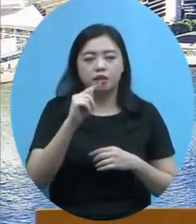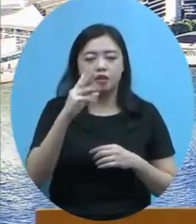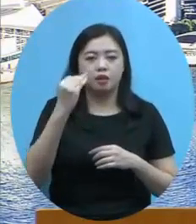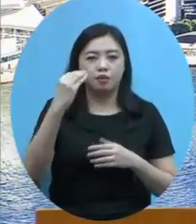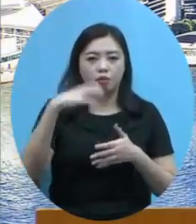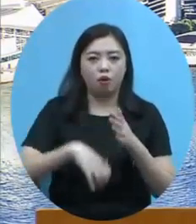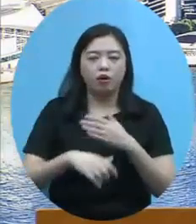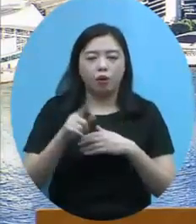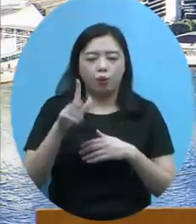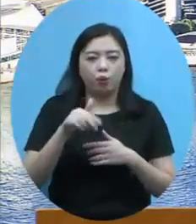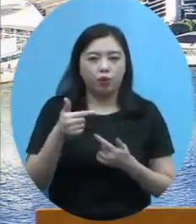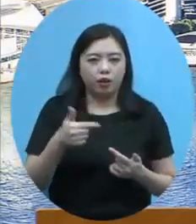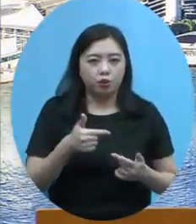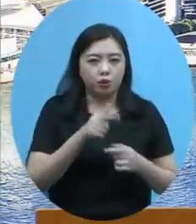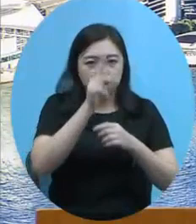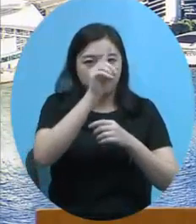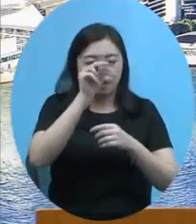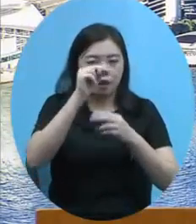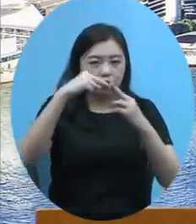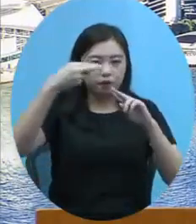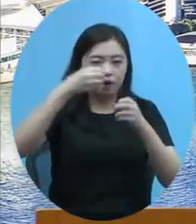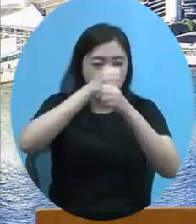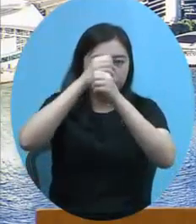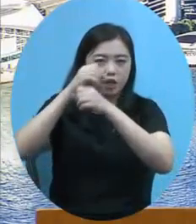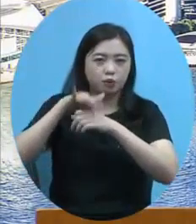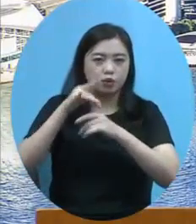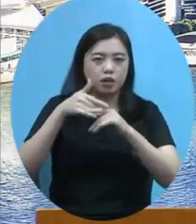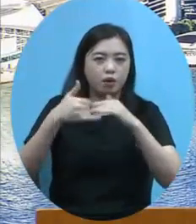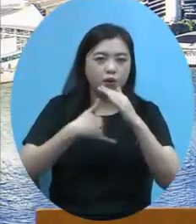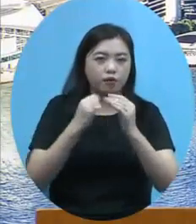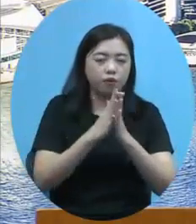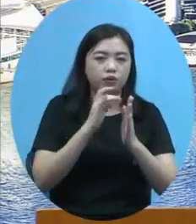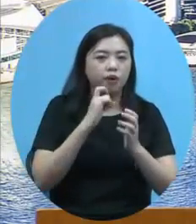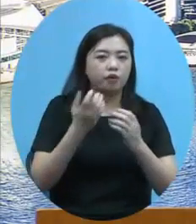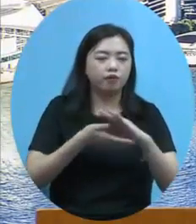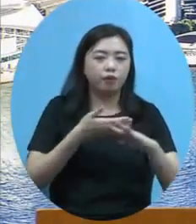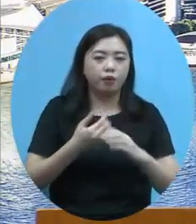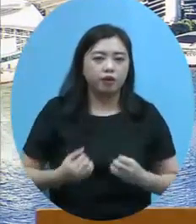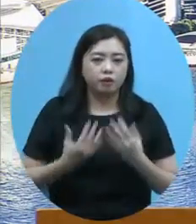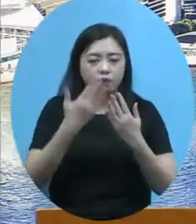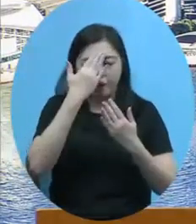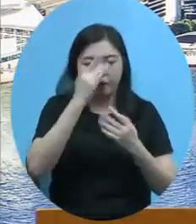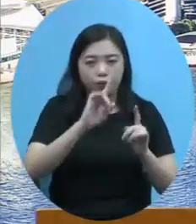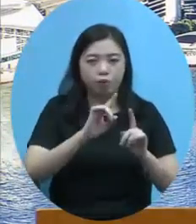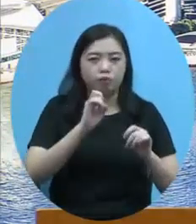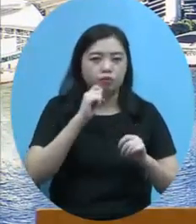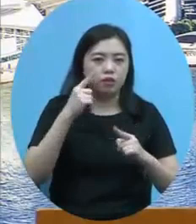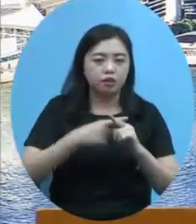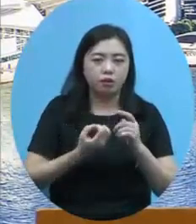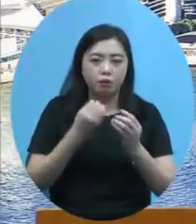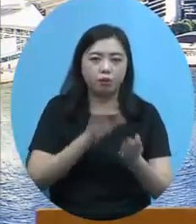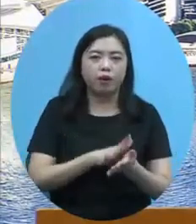30，咁我哋都會即係做基因分析啦，咁睇下究竟係一啲輸入性個案係復陽啦，抑或係有機會係本地感染個